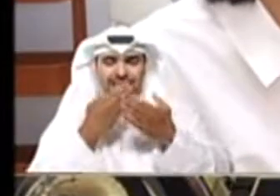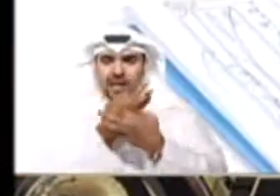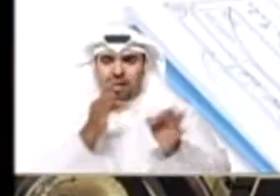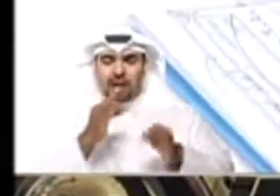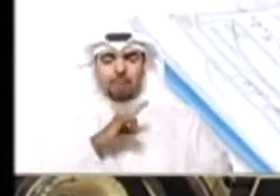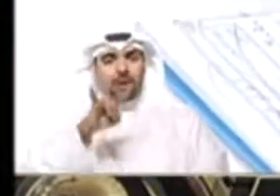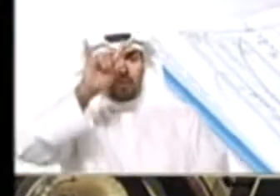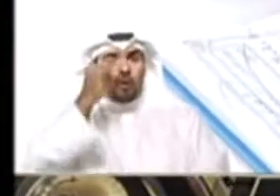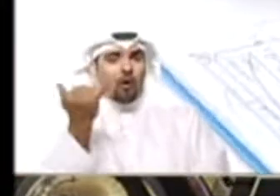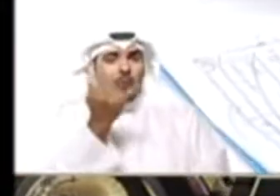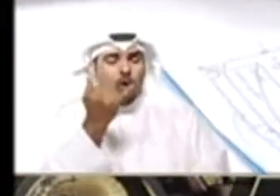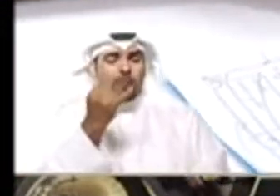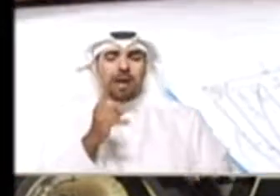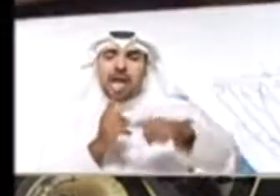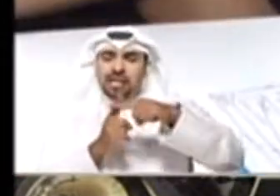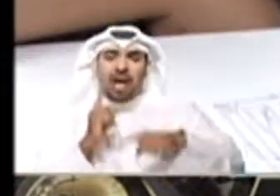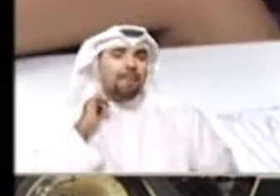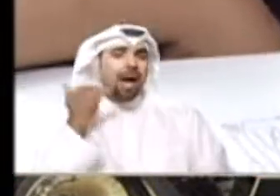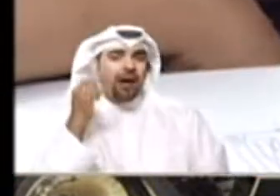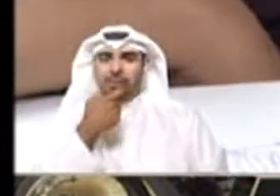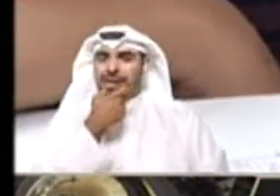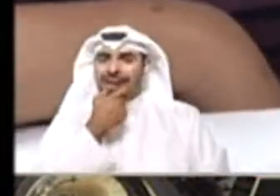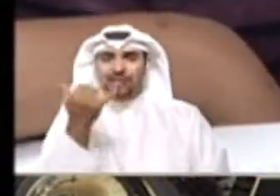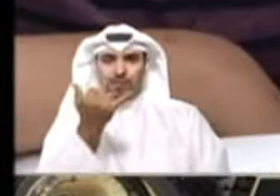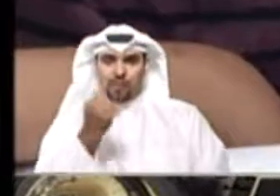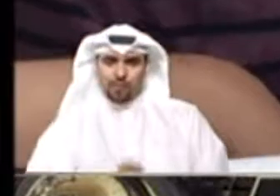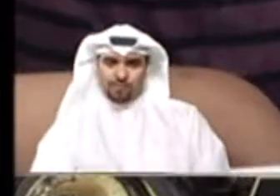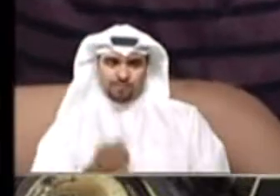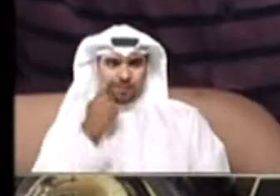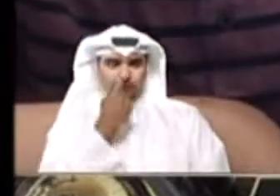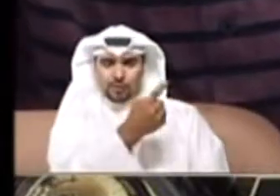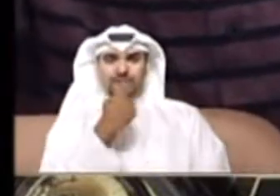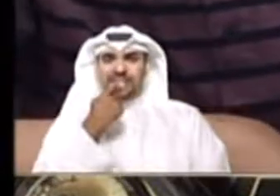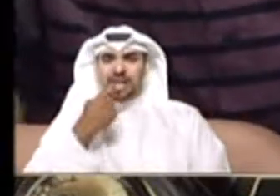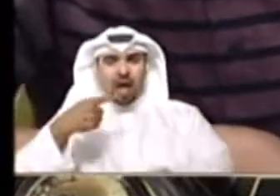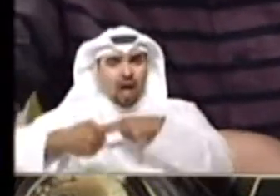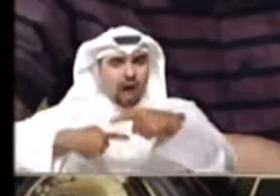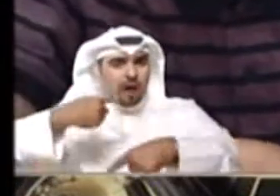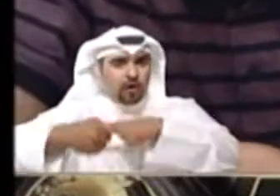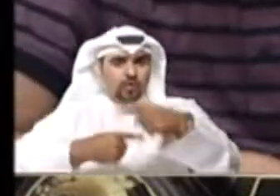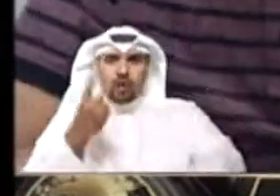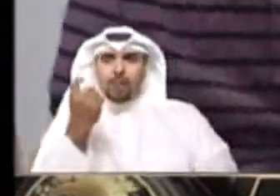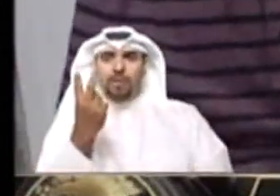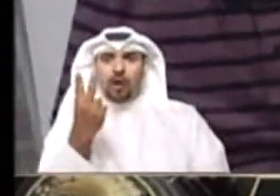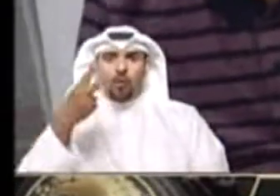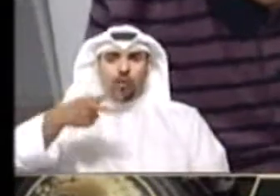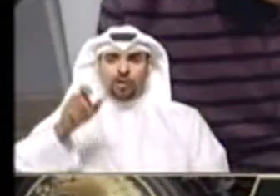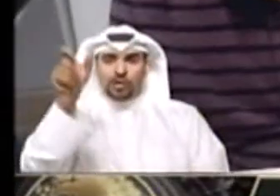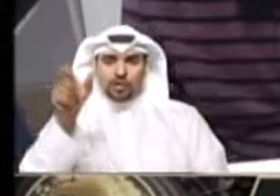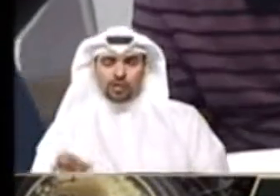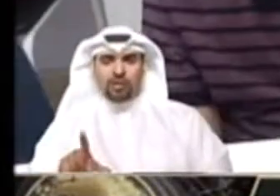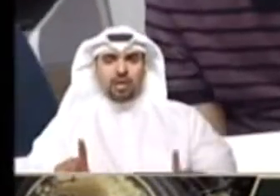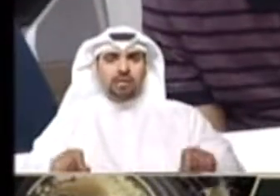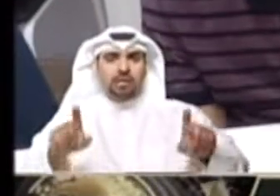الرئيسية. 120 حالة جديدة سنوياً تصاب بمرض السرطان من الأطفال، و400 ملف نشط من الأطفال